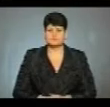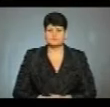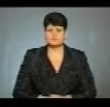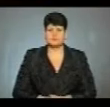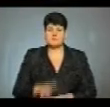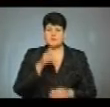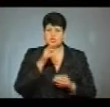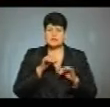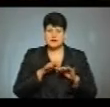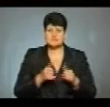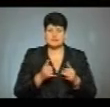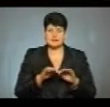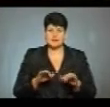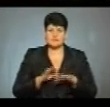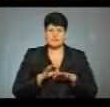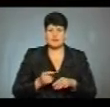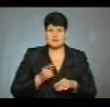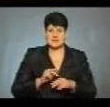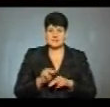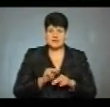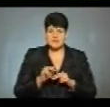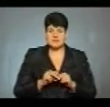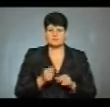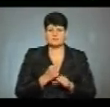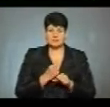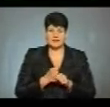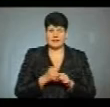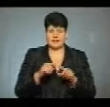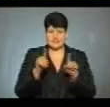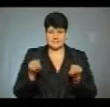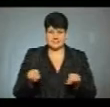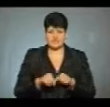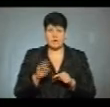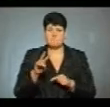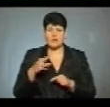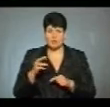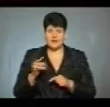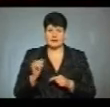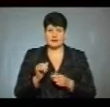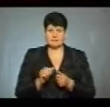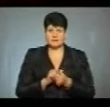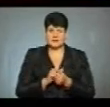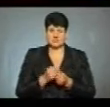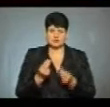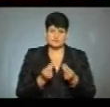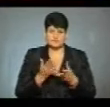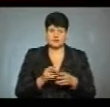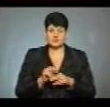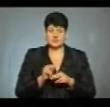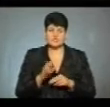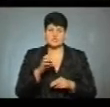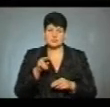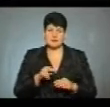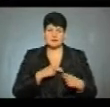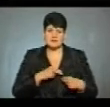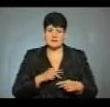Під час акції для дітей провели майстер-класи з виготовлення листівок до Миколая і паперових іграшок. Навчали дітей соціальні працівники